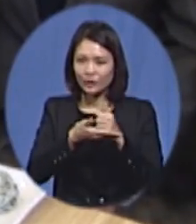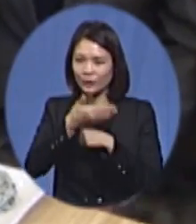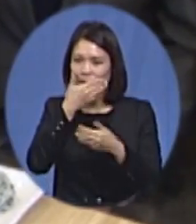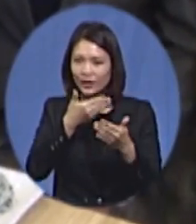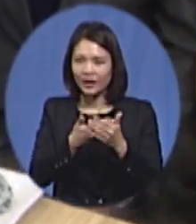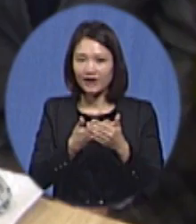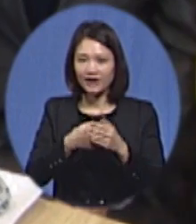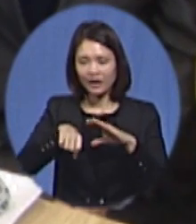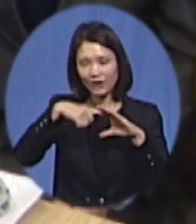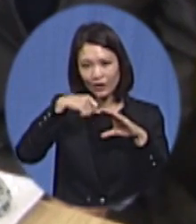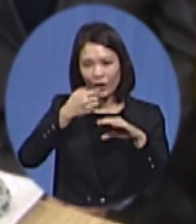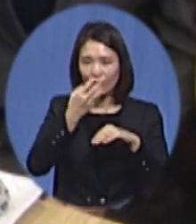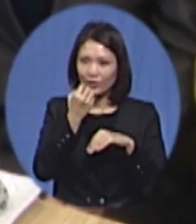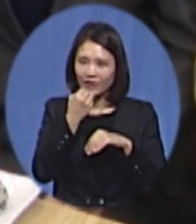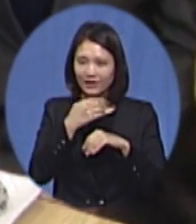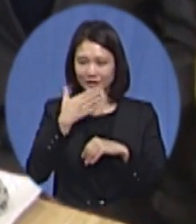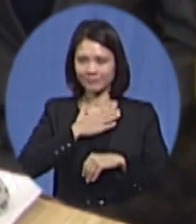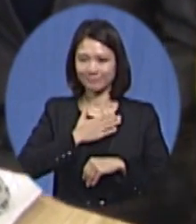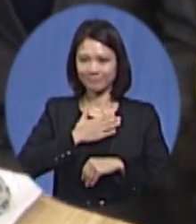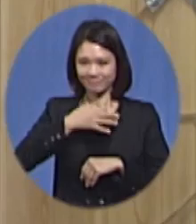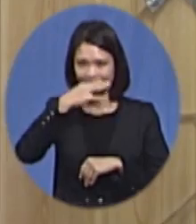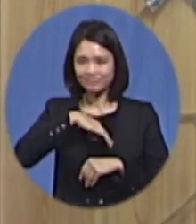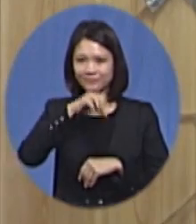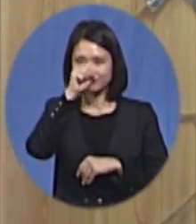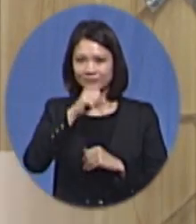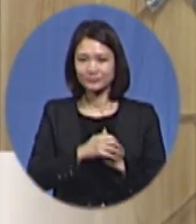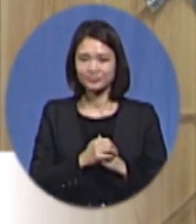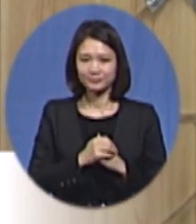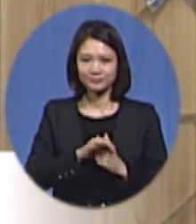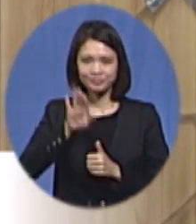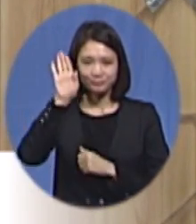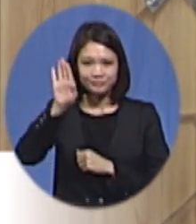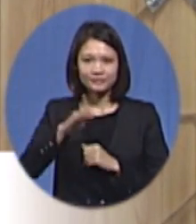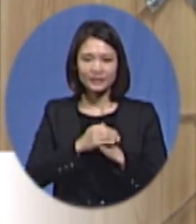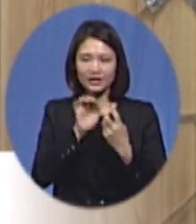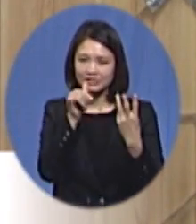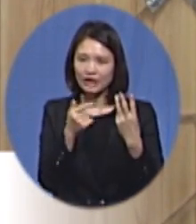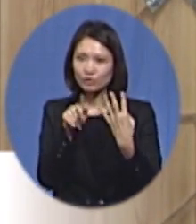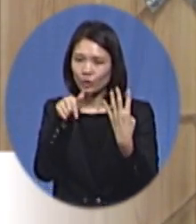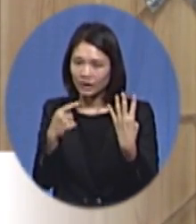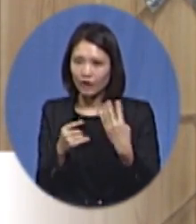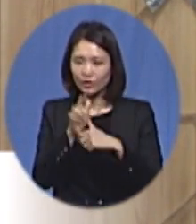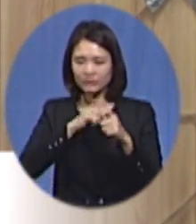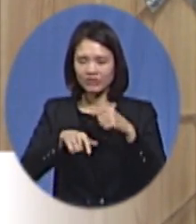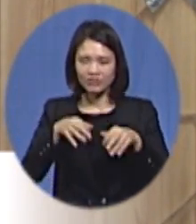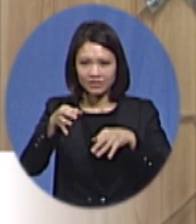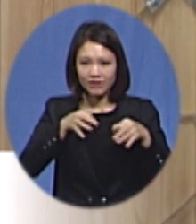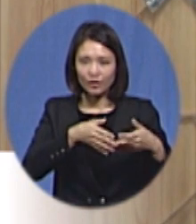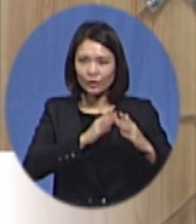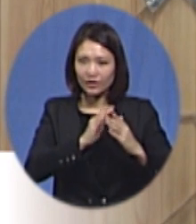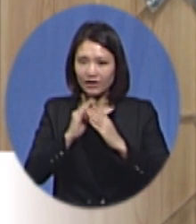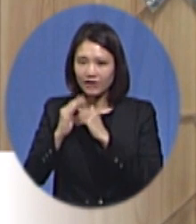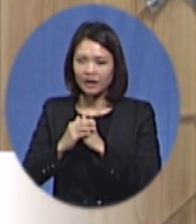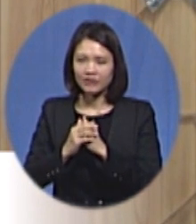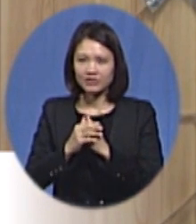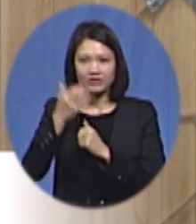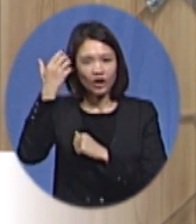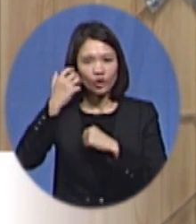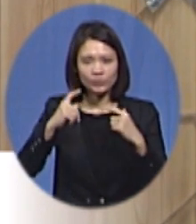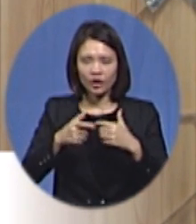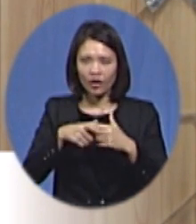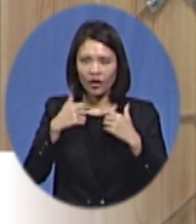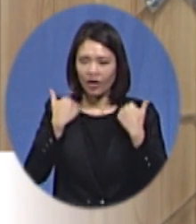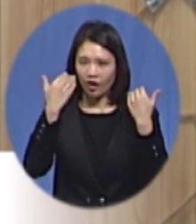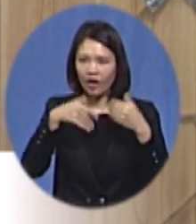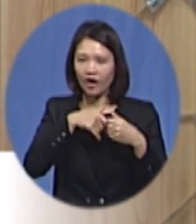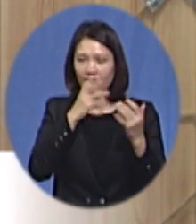고소한 주먹밥 한 입에 뿌듯해합니다. 앞으로 3호점, 4호점 많이 나서 우리 영등포의 어르신들이 일자리를